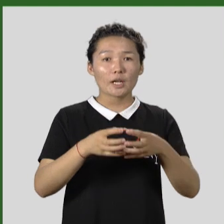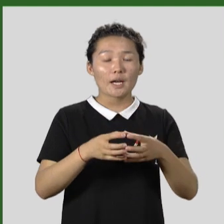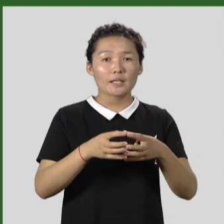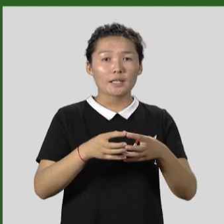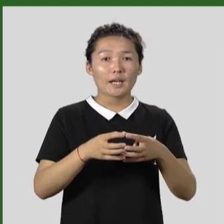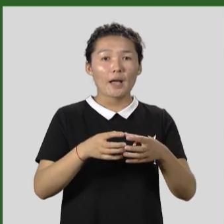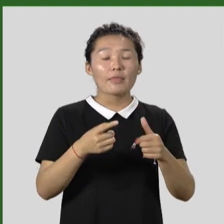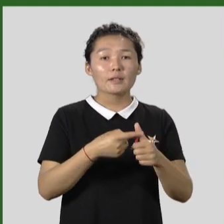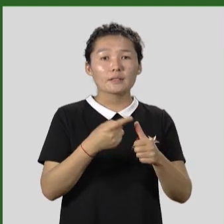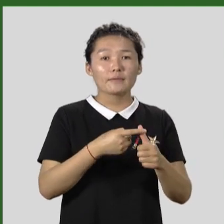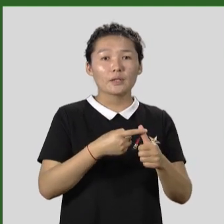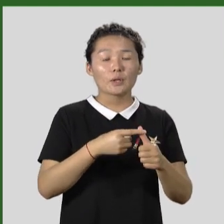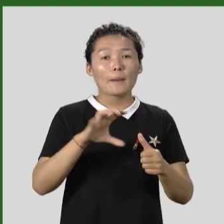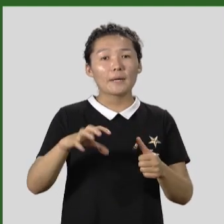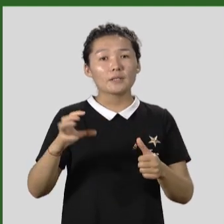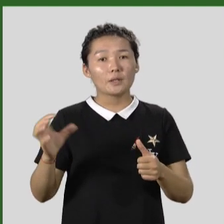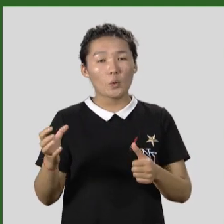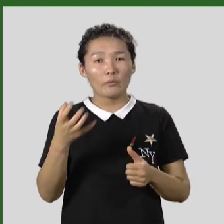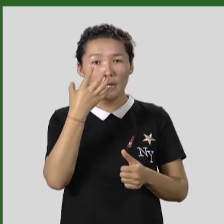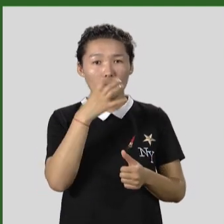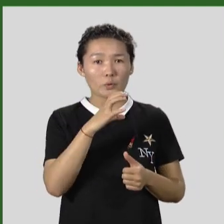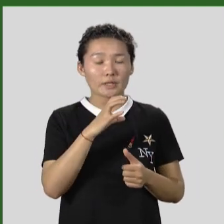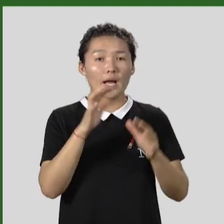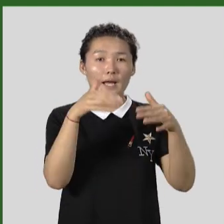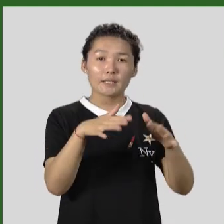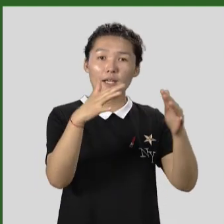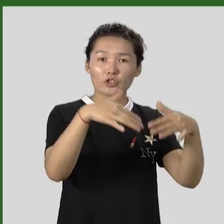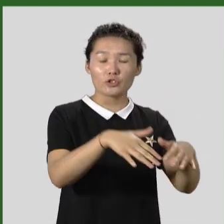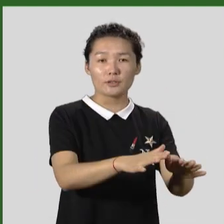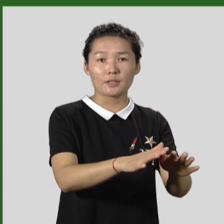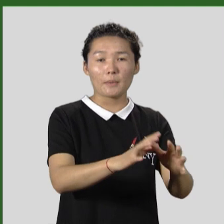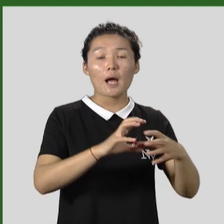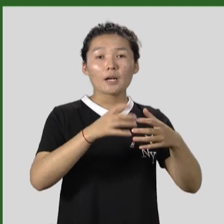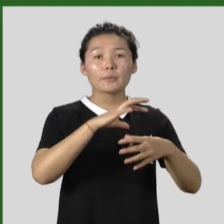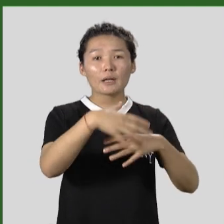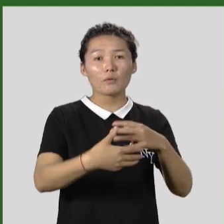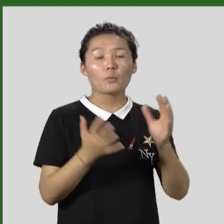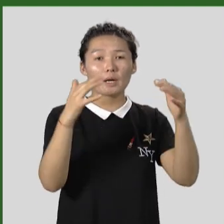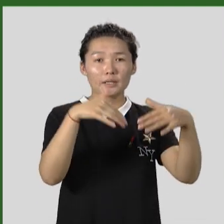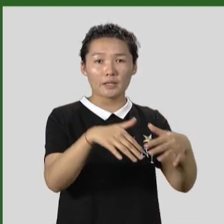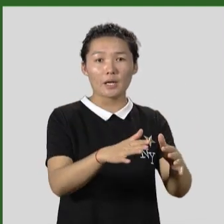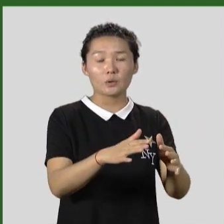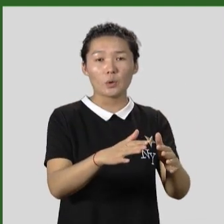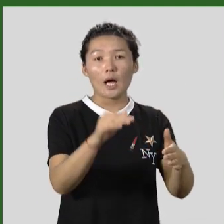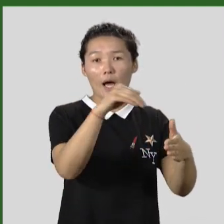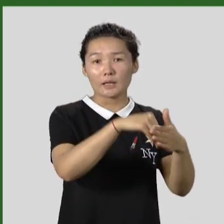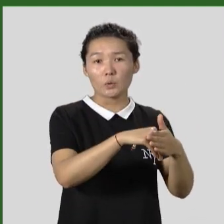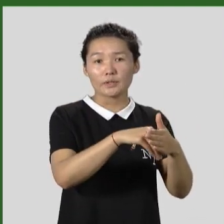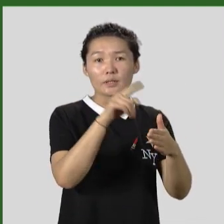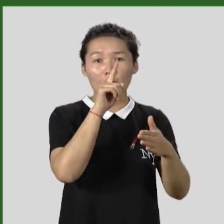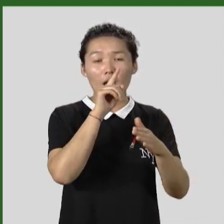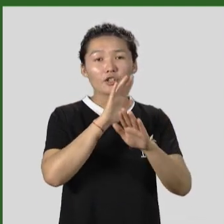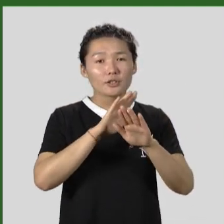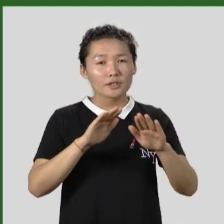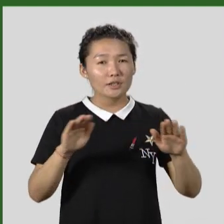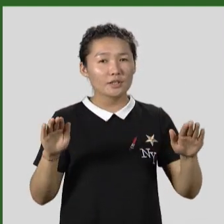а южное – океаническим. К мировому океану относят Тихий,